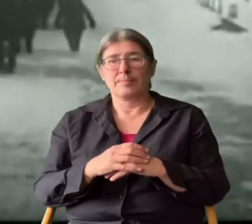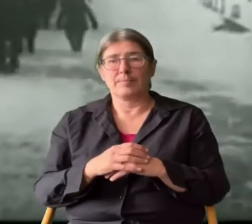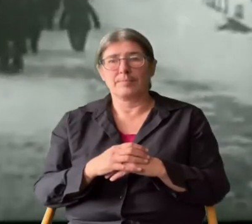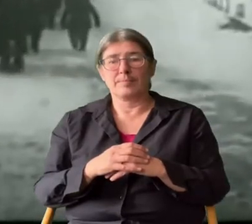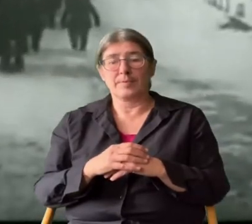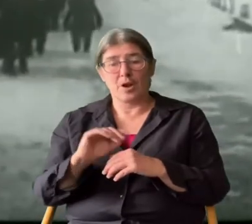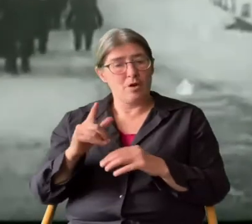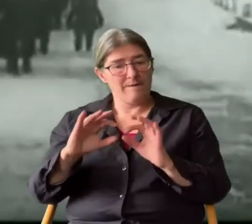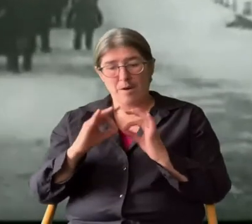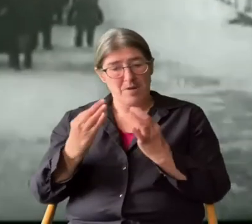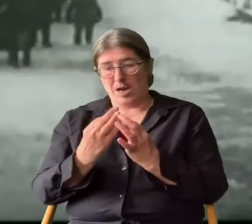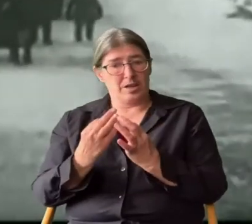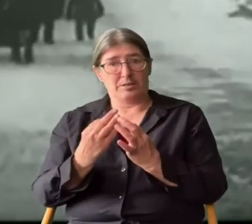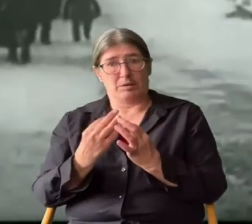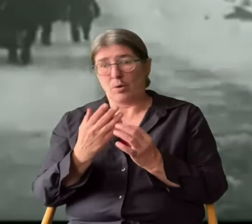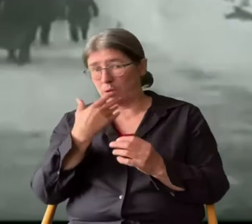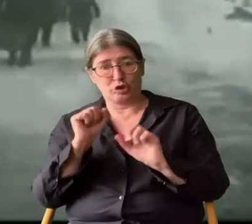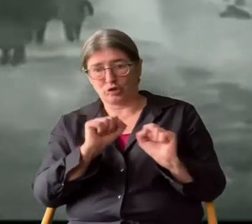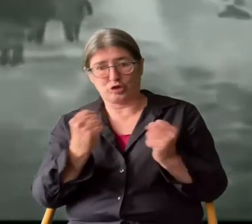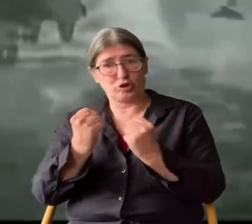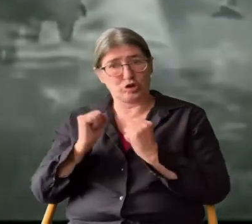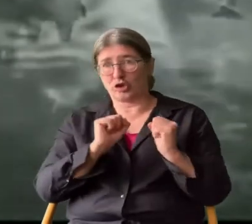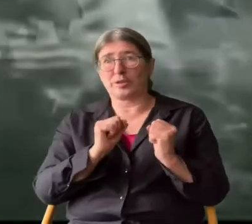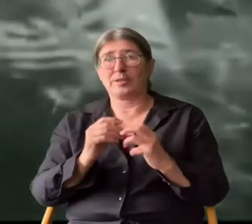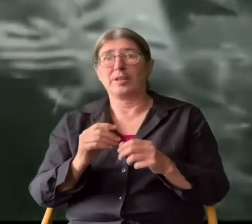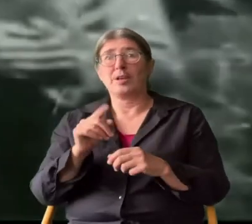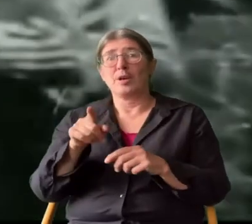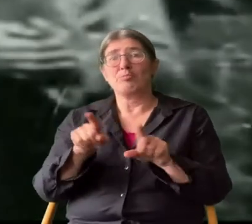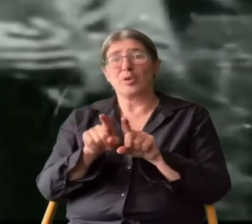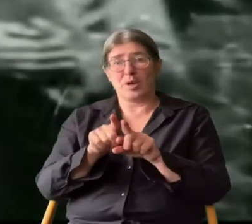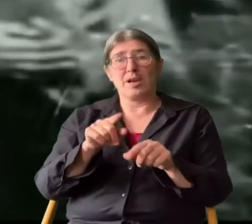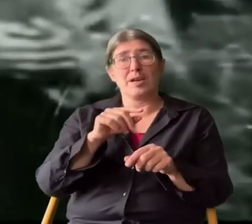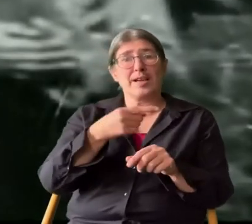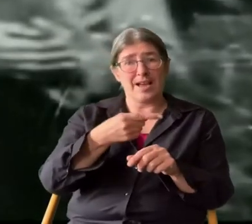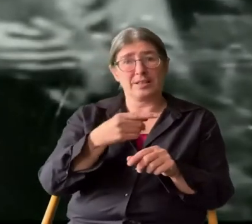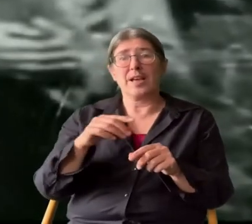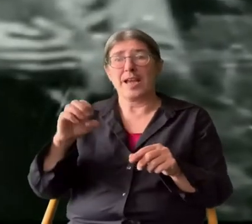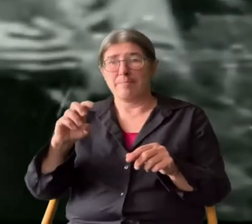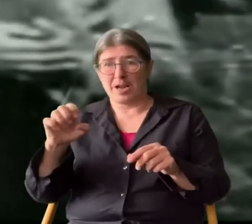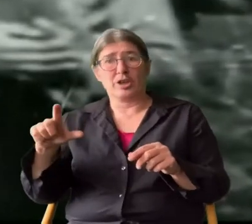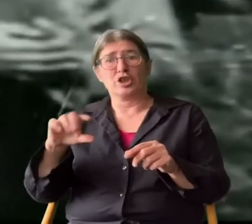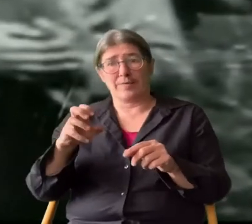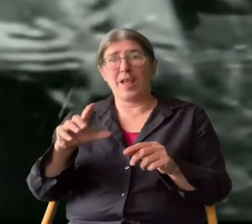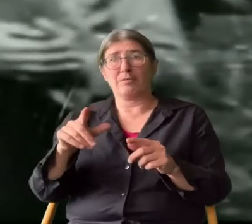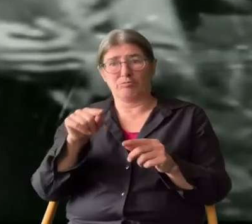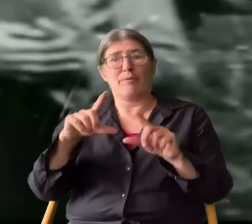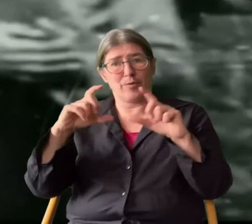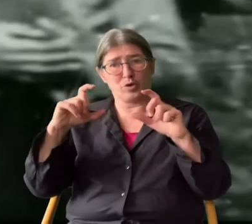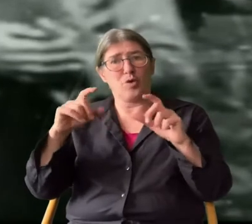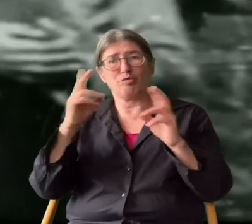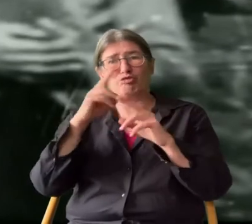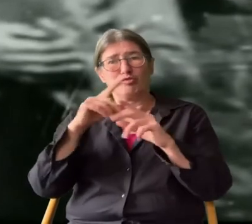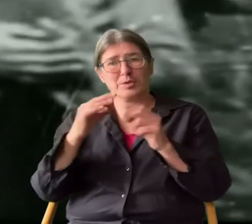Oft bietet selbst die Familie keinen Schutz mehr. Die Brüder Gerd und Emil Schäffler, hier ein Bild aus sorglosen